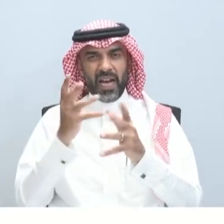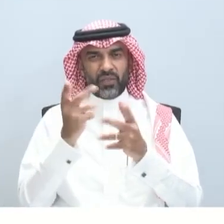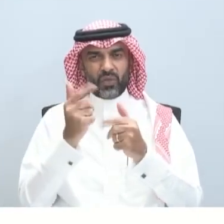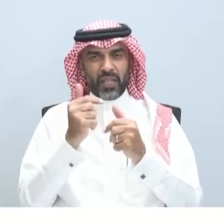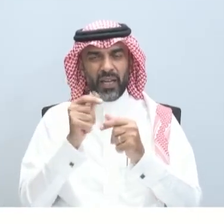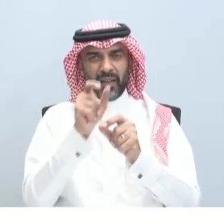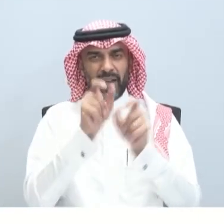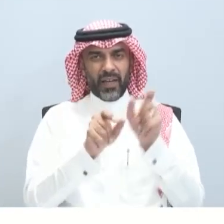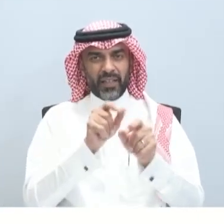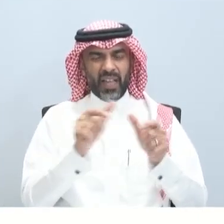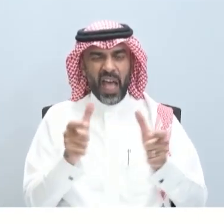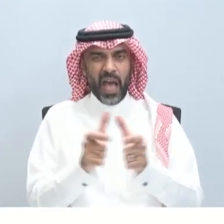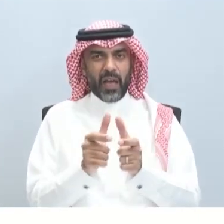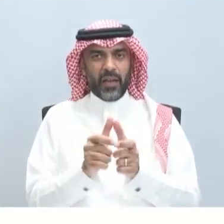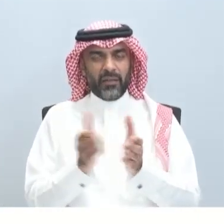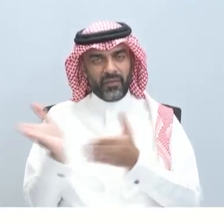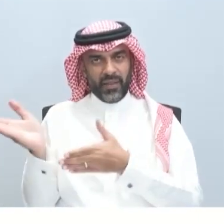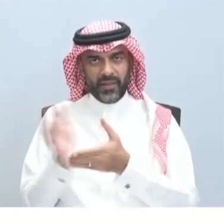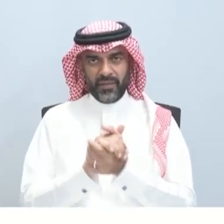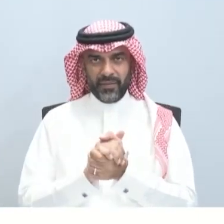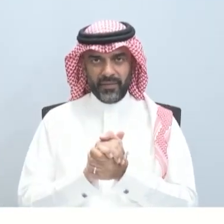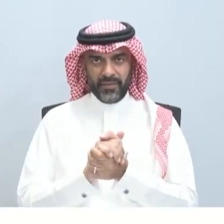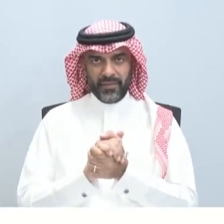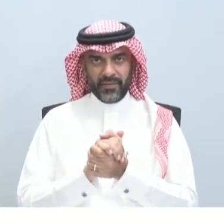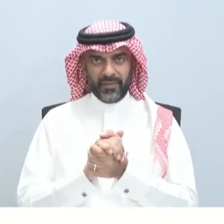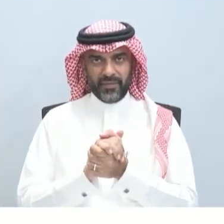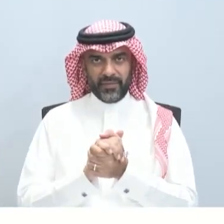سكانا تفضلوا يا مبد ئي